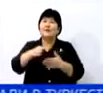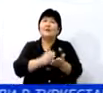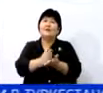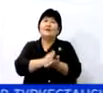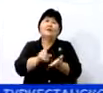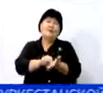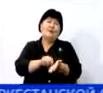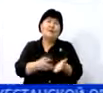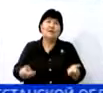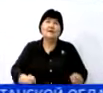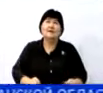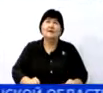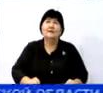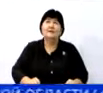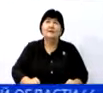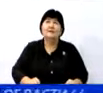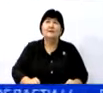отдыхе.